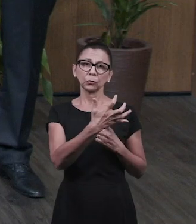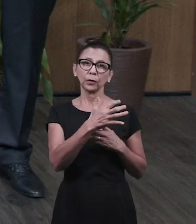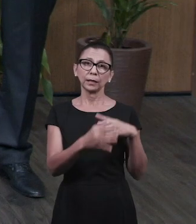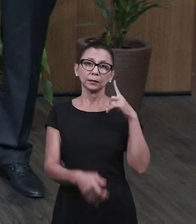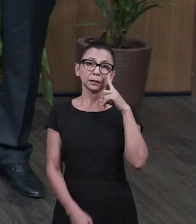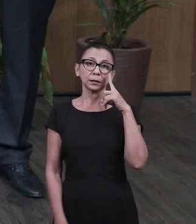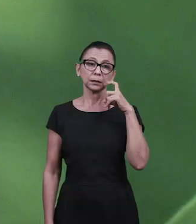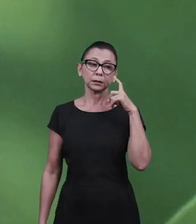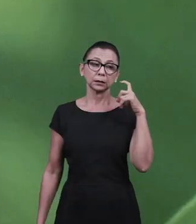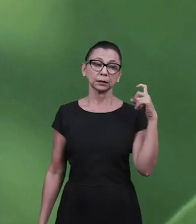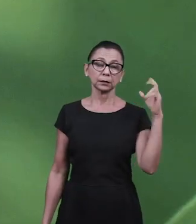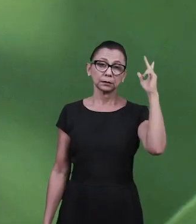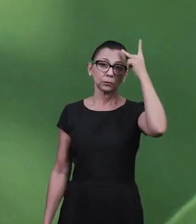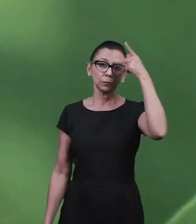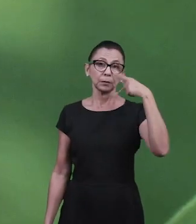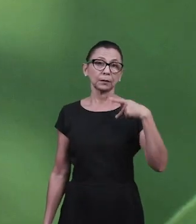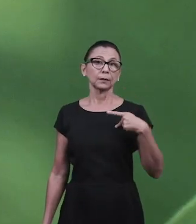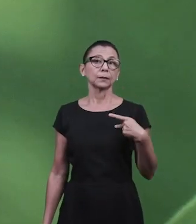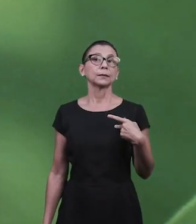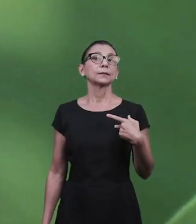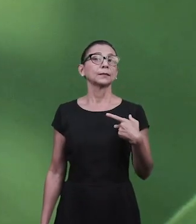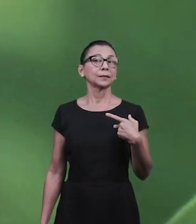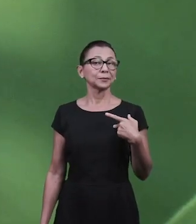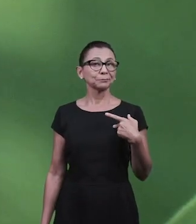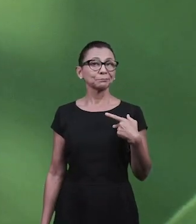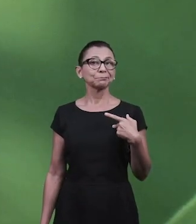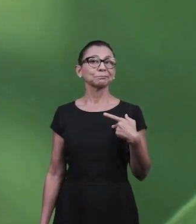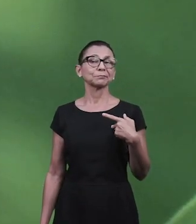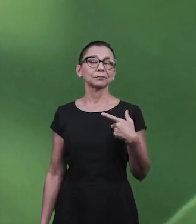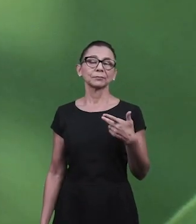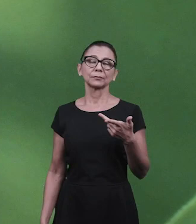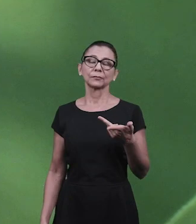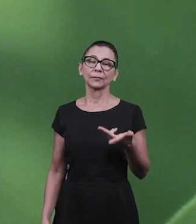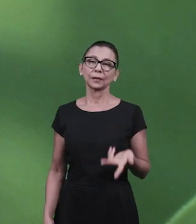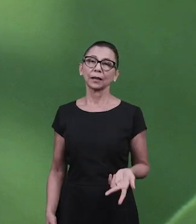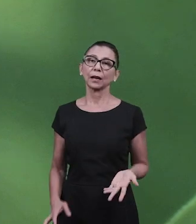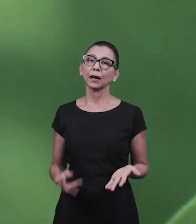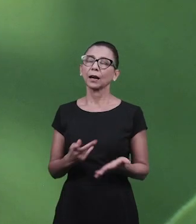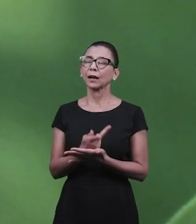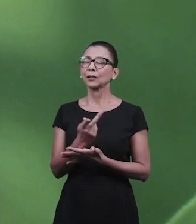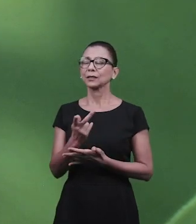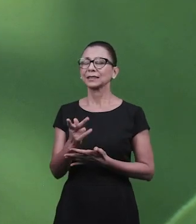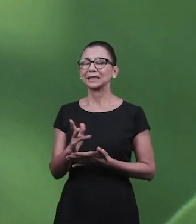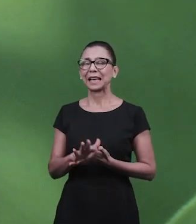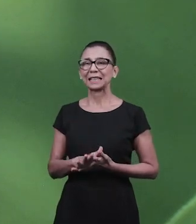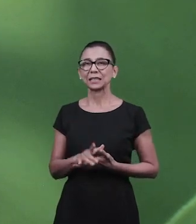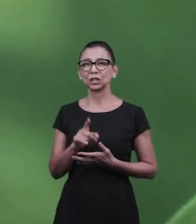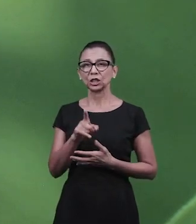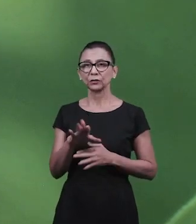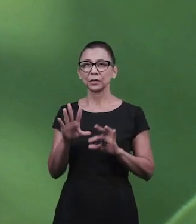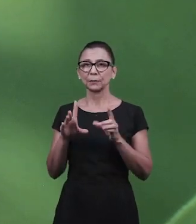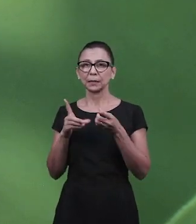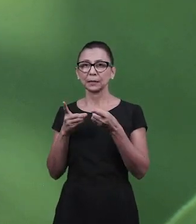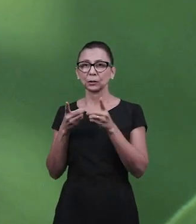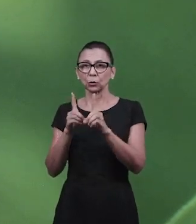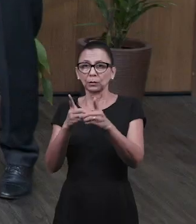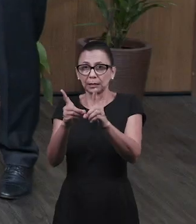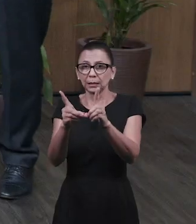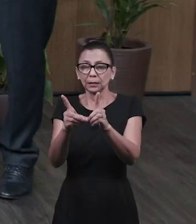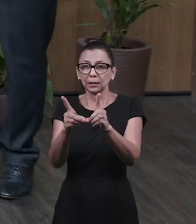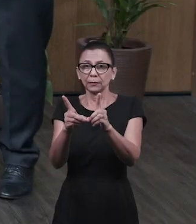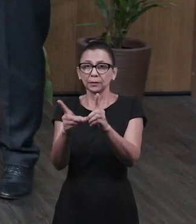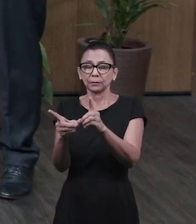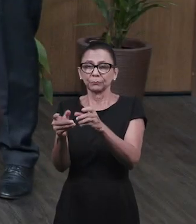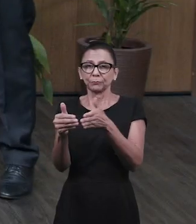propres intérêts de l'homme, ce qui engendre la déviation de la doctrine biblique.